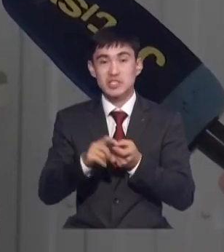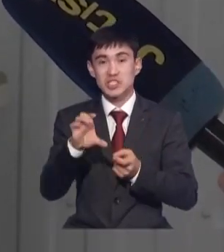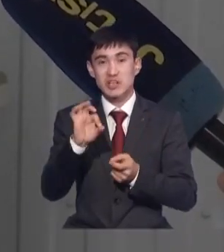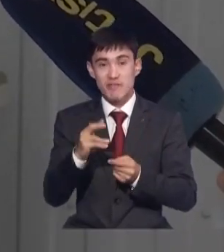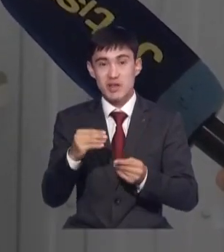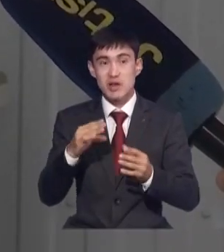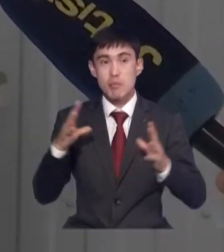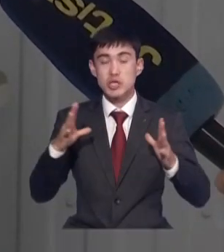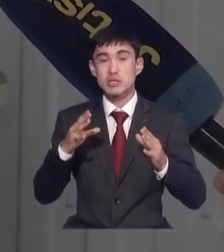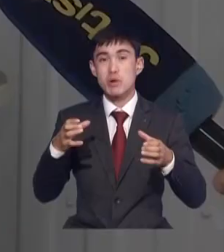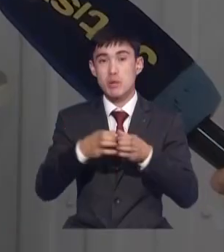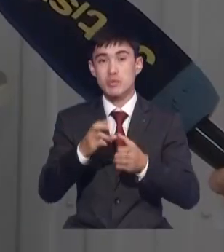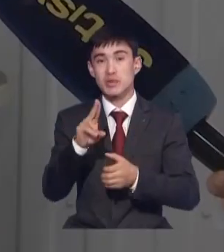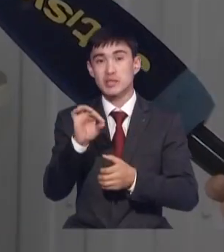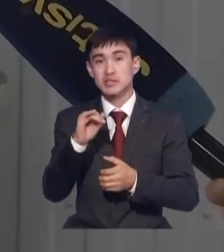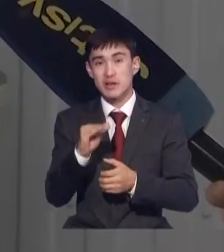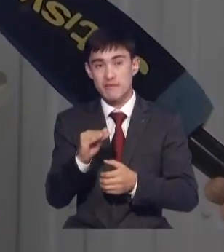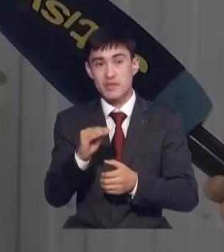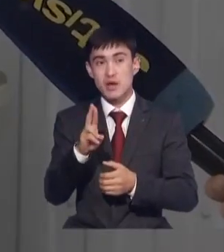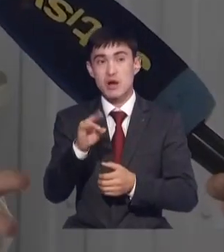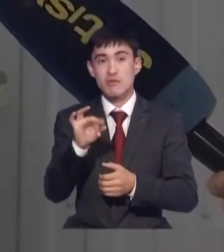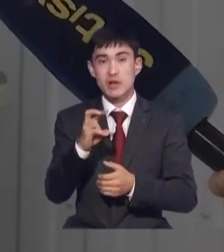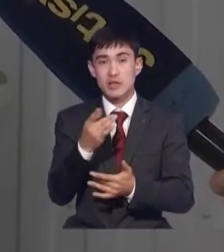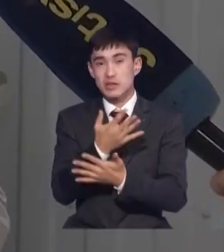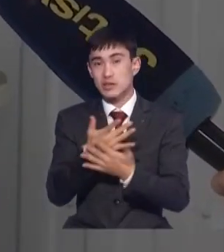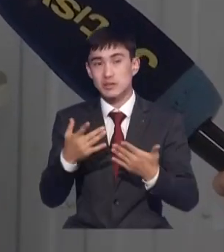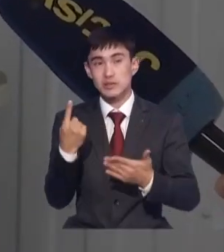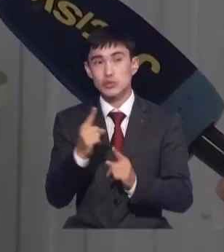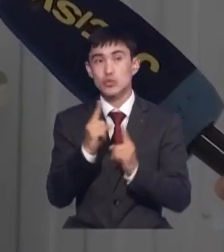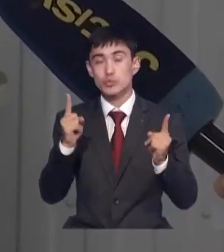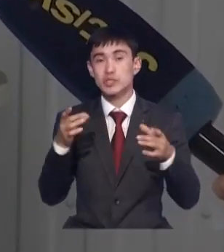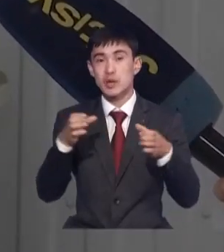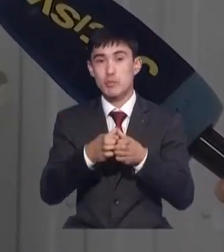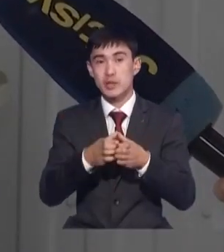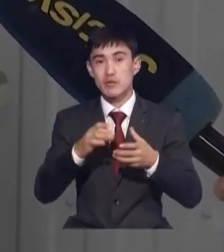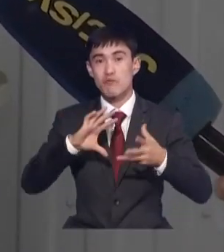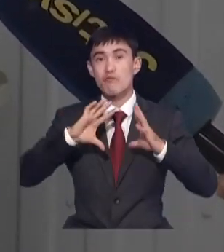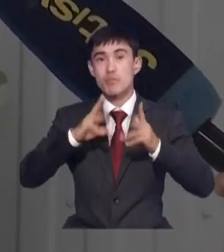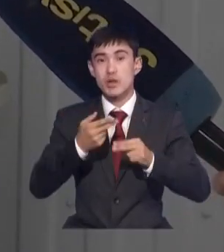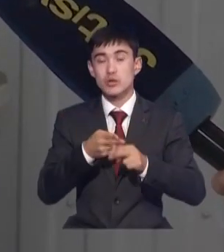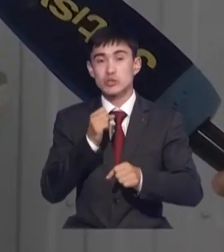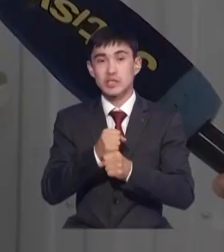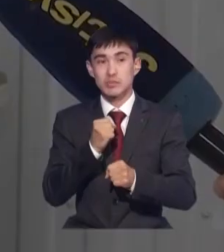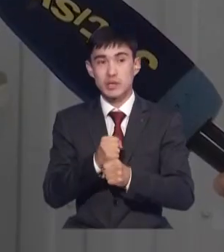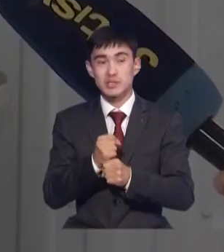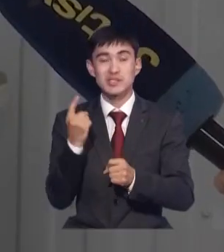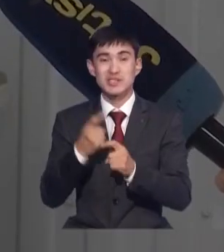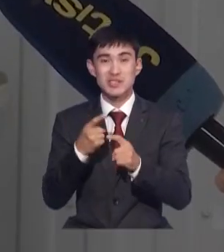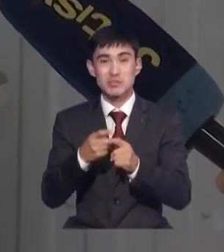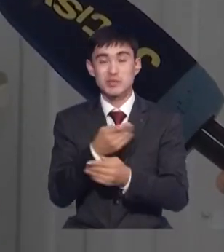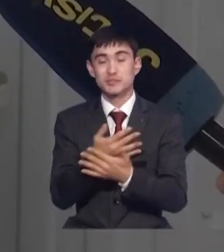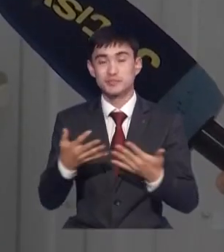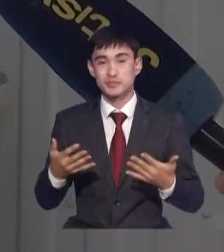компаниями, глобальными, большими. BASF, Clariant – это одни из крупнейших компаний вообще в мире, кто занимается химией